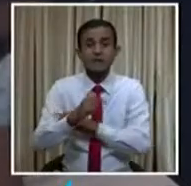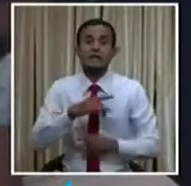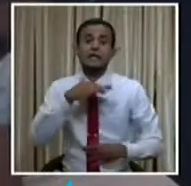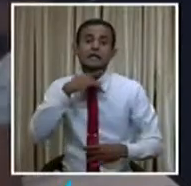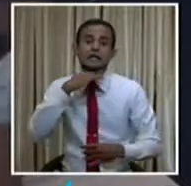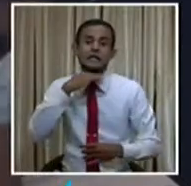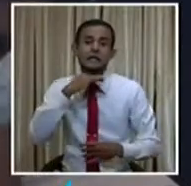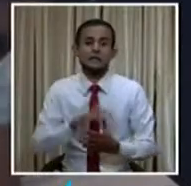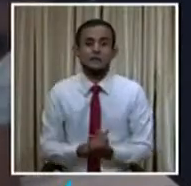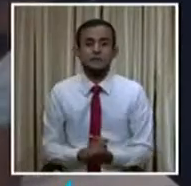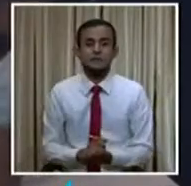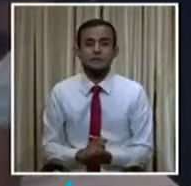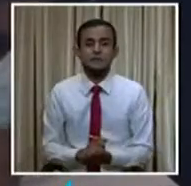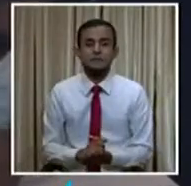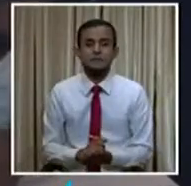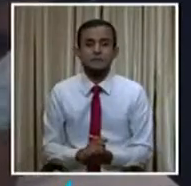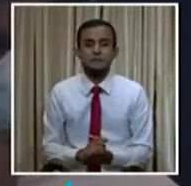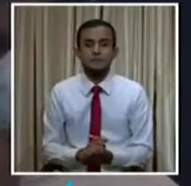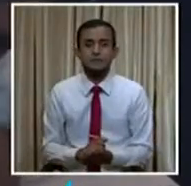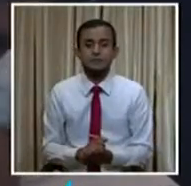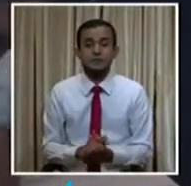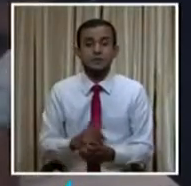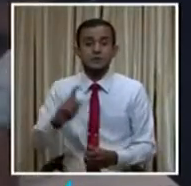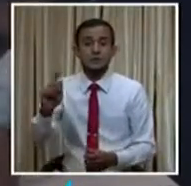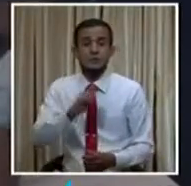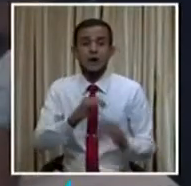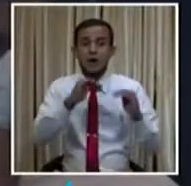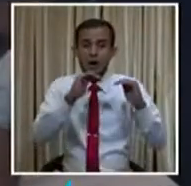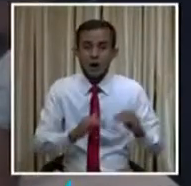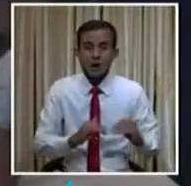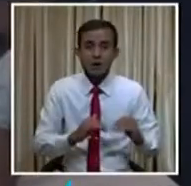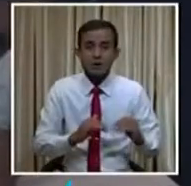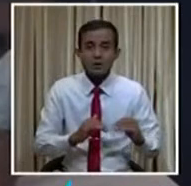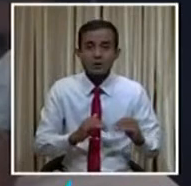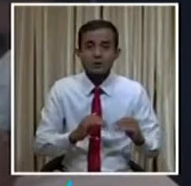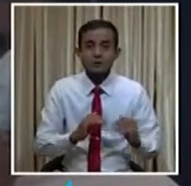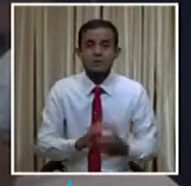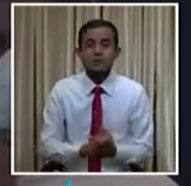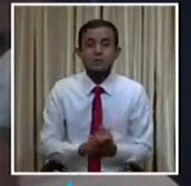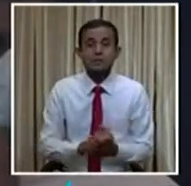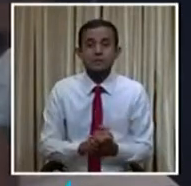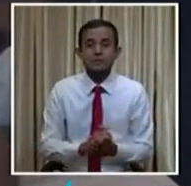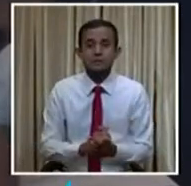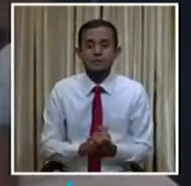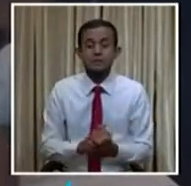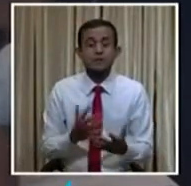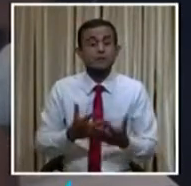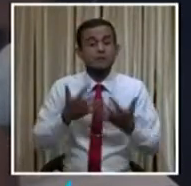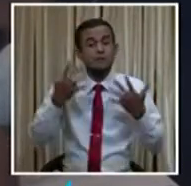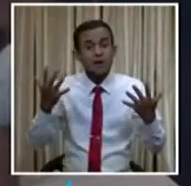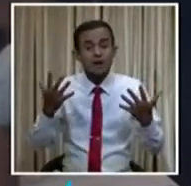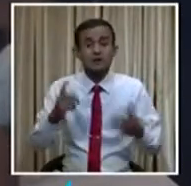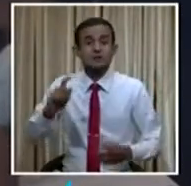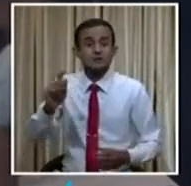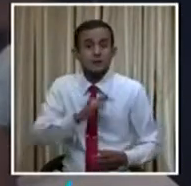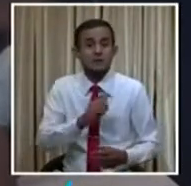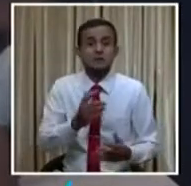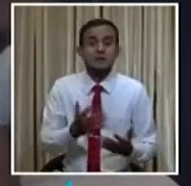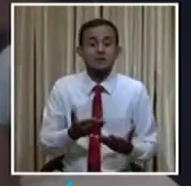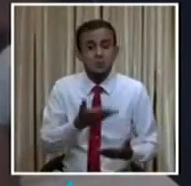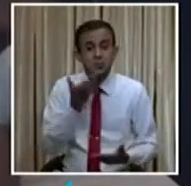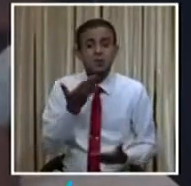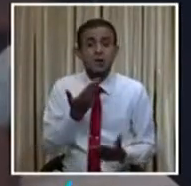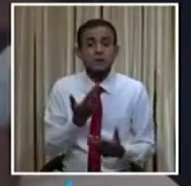කෑදරකම කොහොමද අපේ ආදායම් අඩු වෙලා තියෙන්නේ අපිට විශාල වශයෙන් ආදායම් ගන්න තිබුණ අපේ